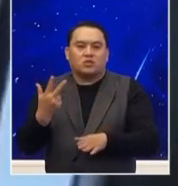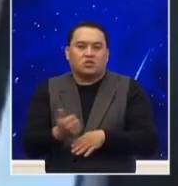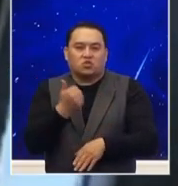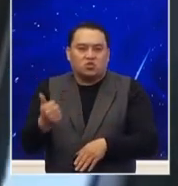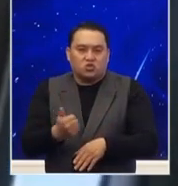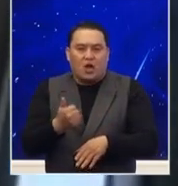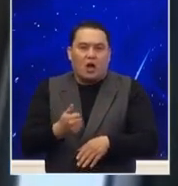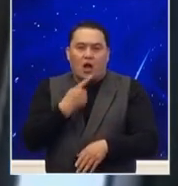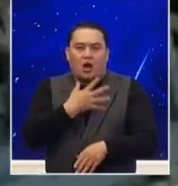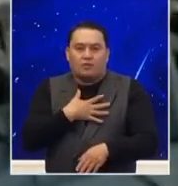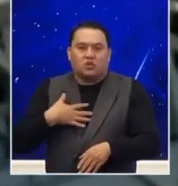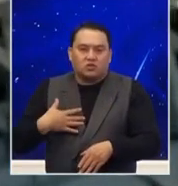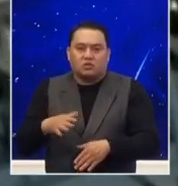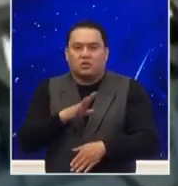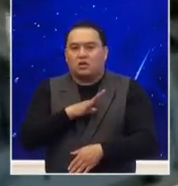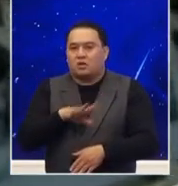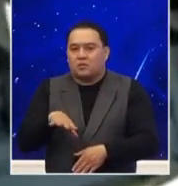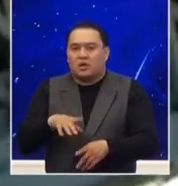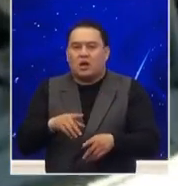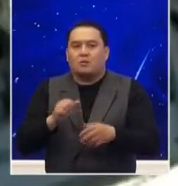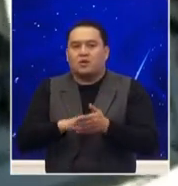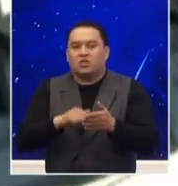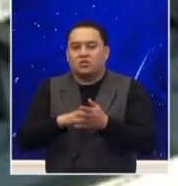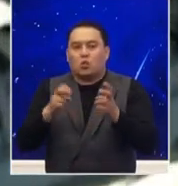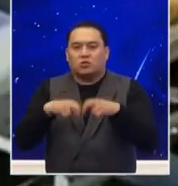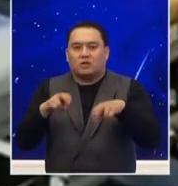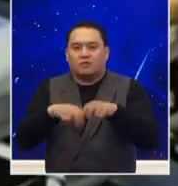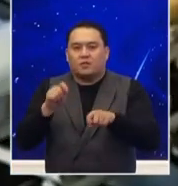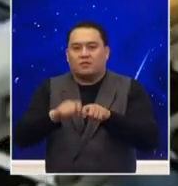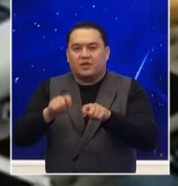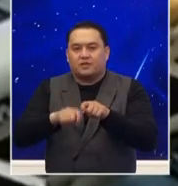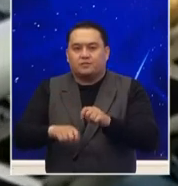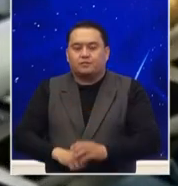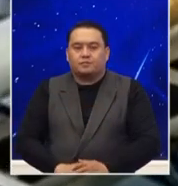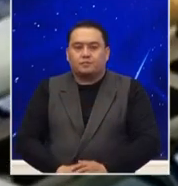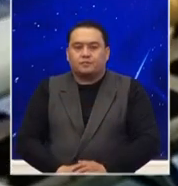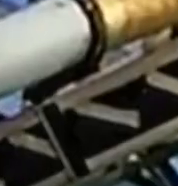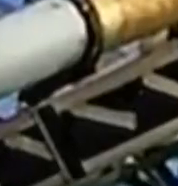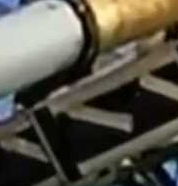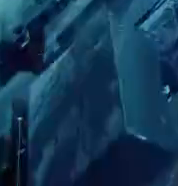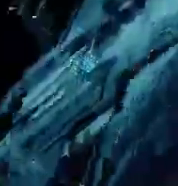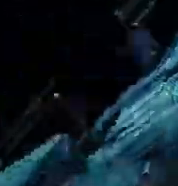спустя. Жертв и пострадавших нет. Причина загорания устанавливается.